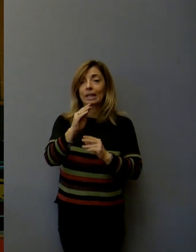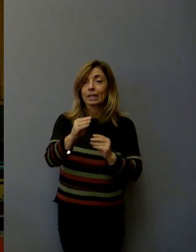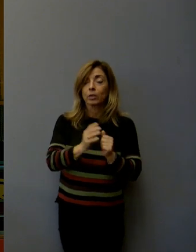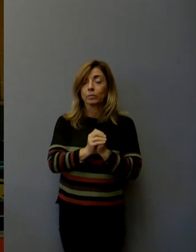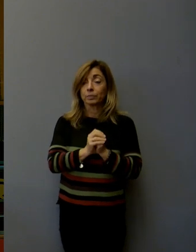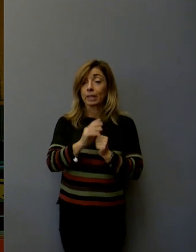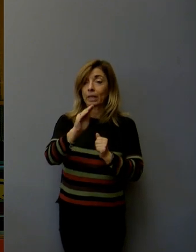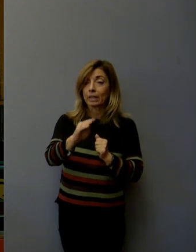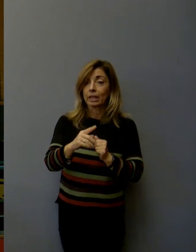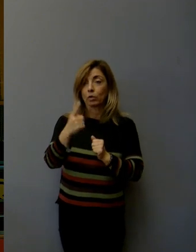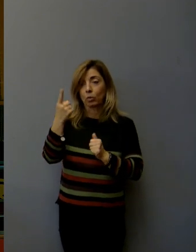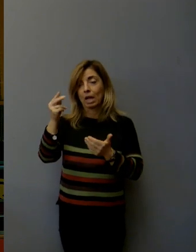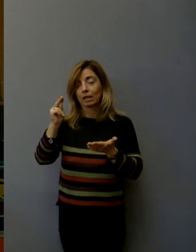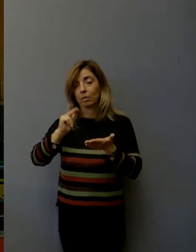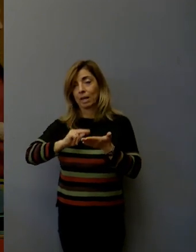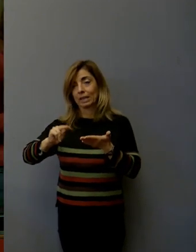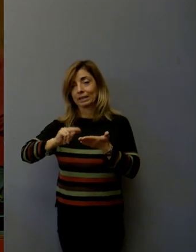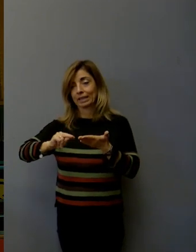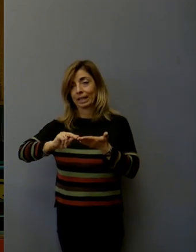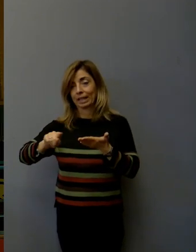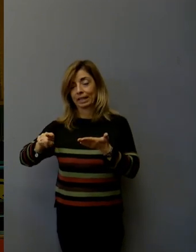un attimino alla segreteria